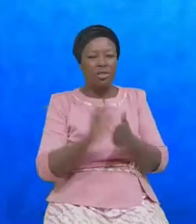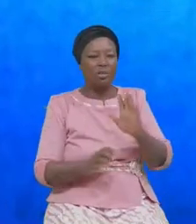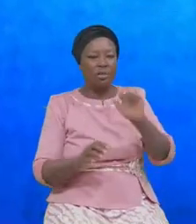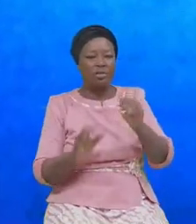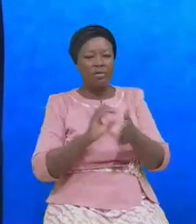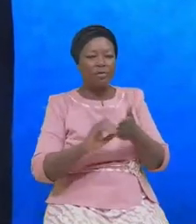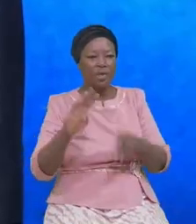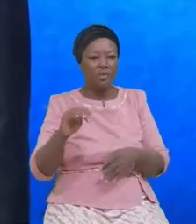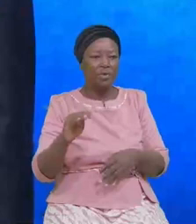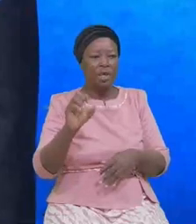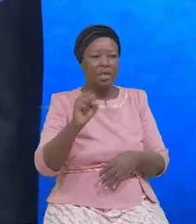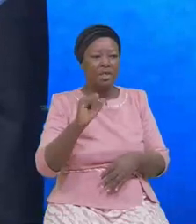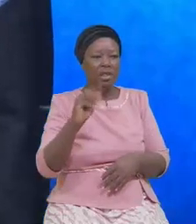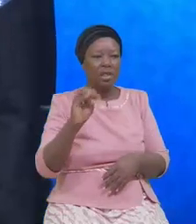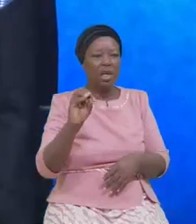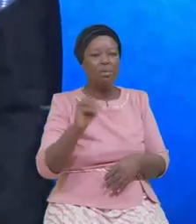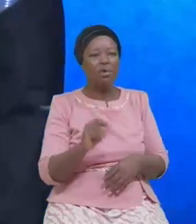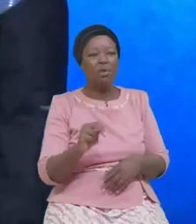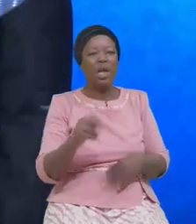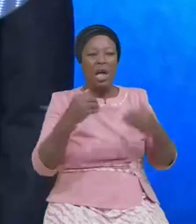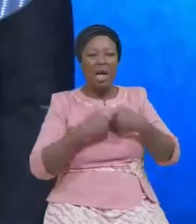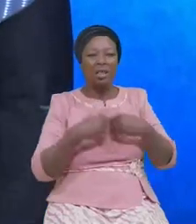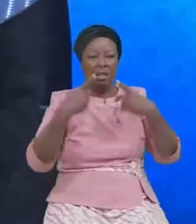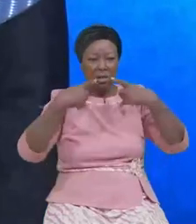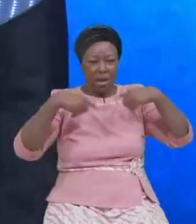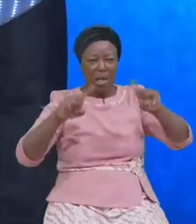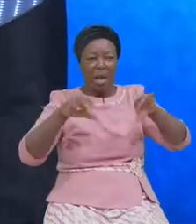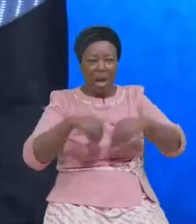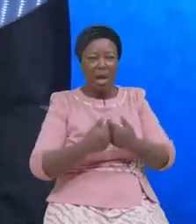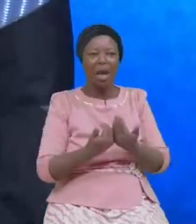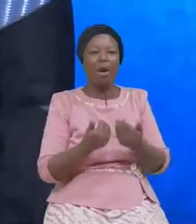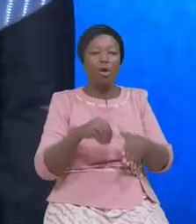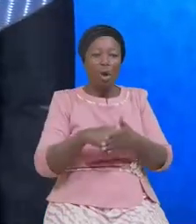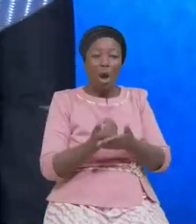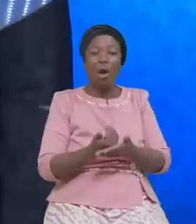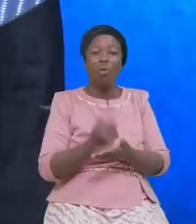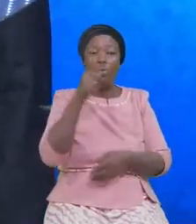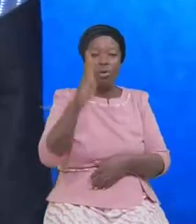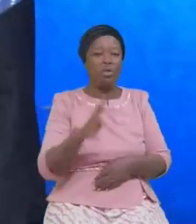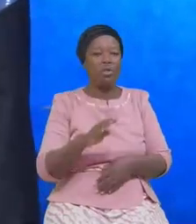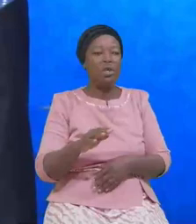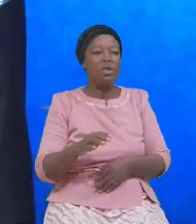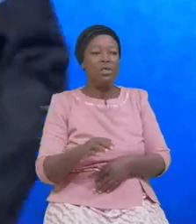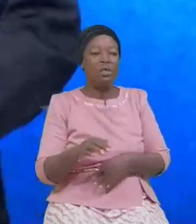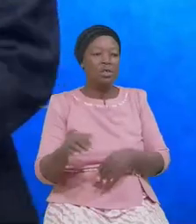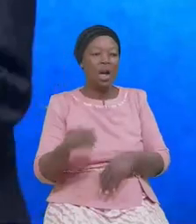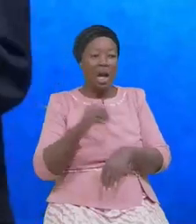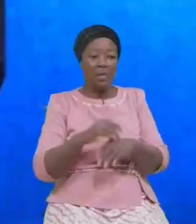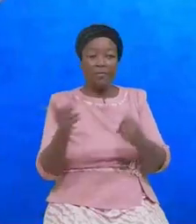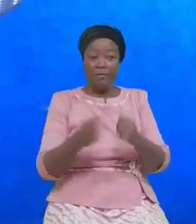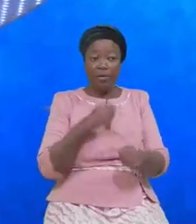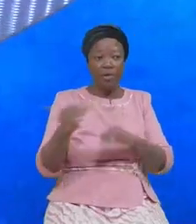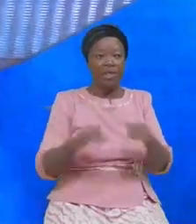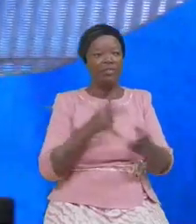Acte 15, 14. Il dit maintenant que les apôtres Barnabas et Paul ayant appris cela, déchiré, il dit que le temps de parler